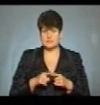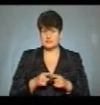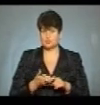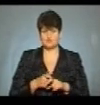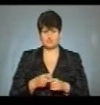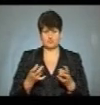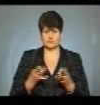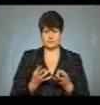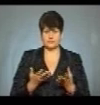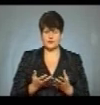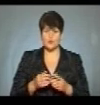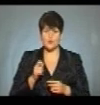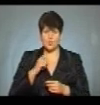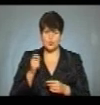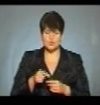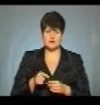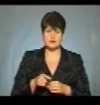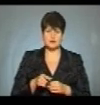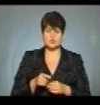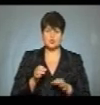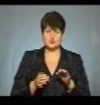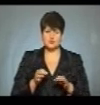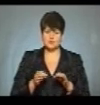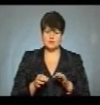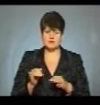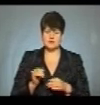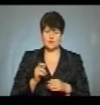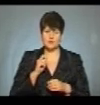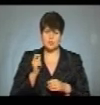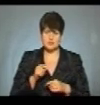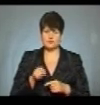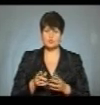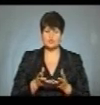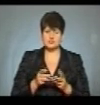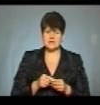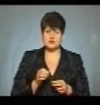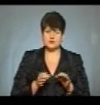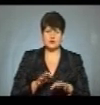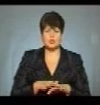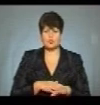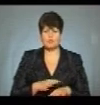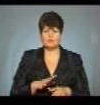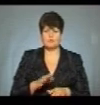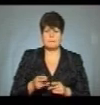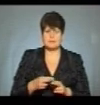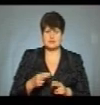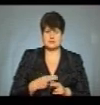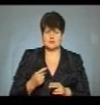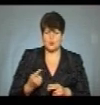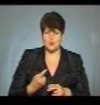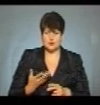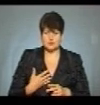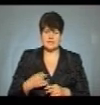потрібна. Україна довго, Україна і в тому числі суди, вони були довго без охорони. На даний момент